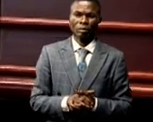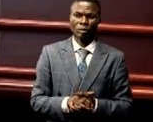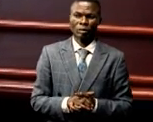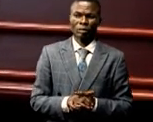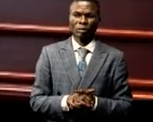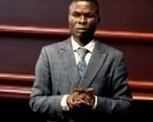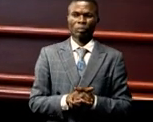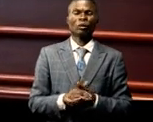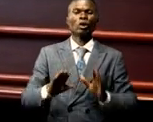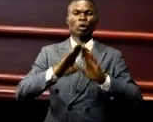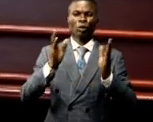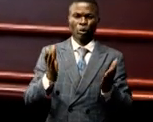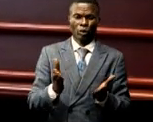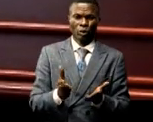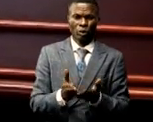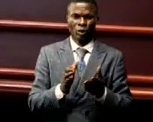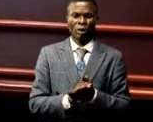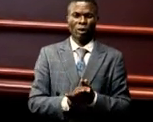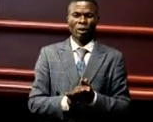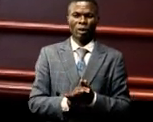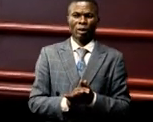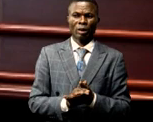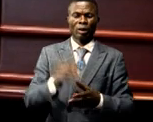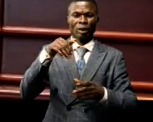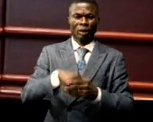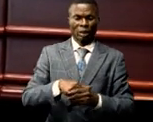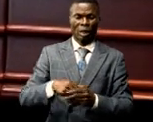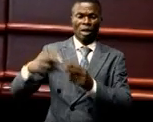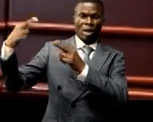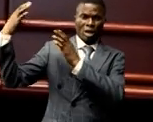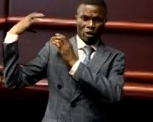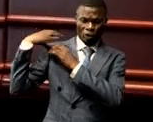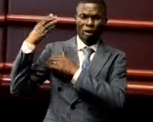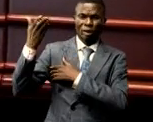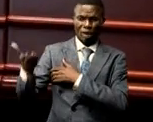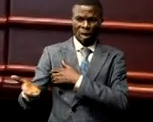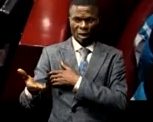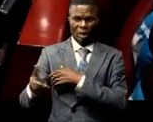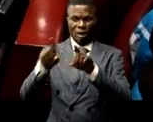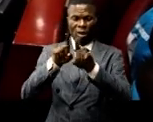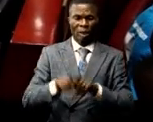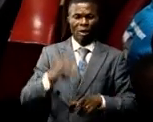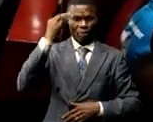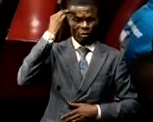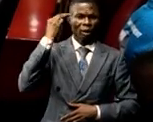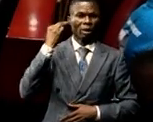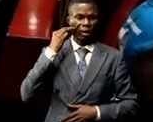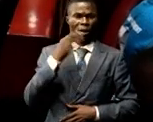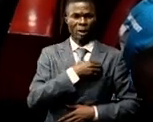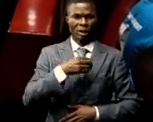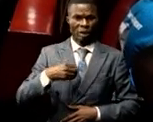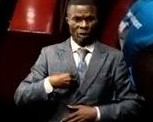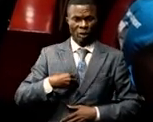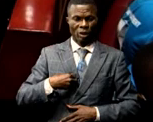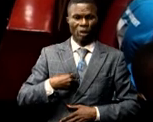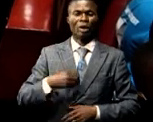ayant l'intérieur dans ses attributions, mais également la ministre ayant la justice,